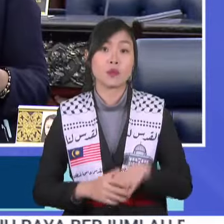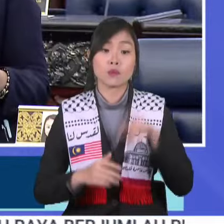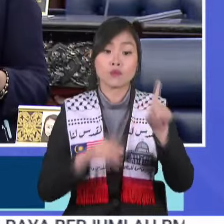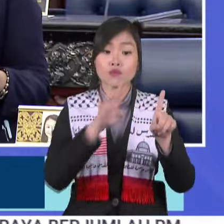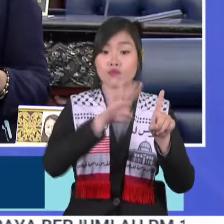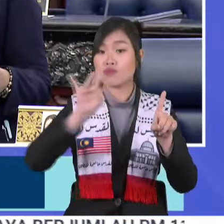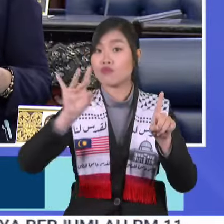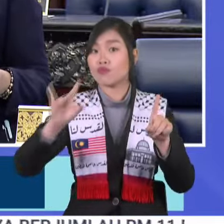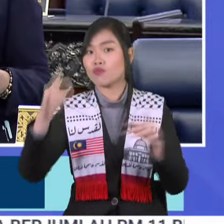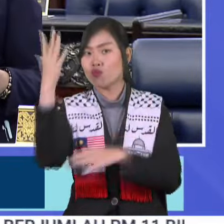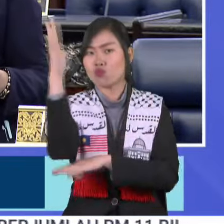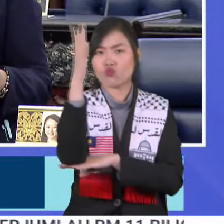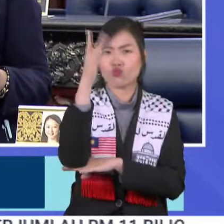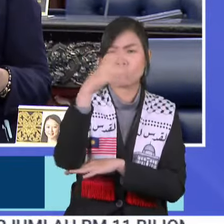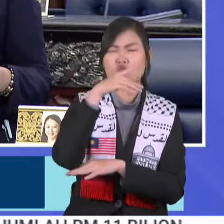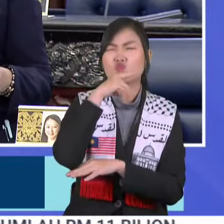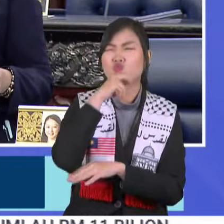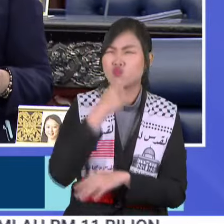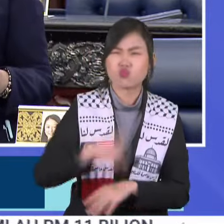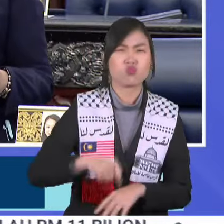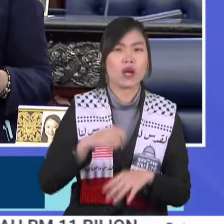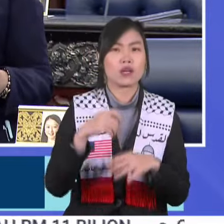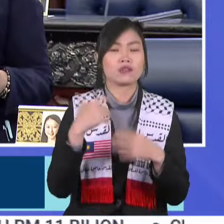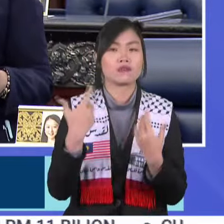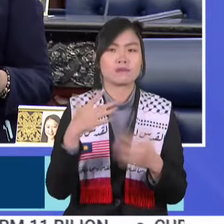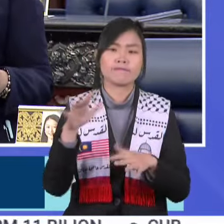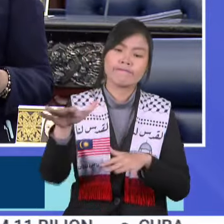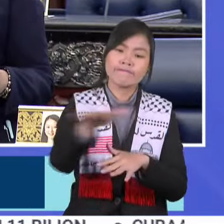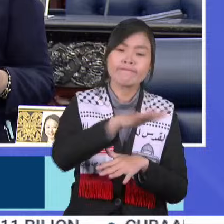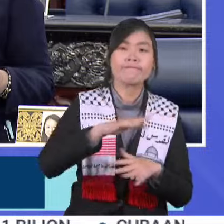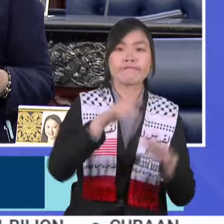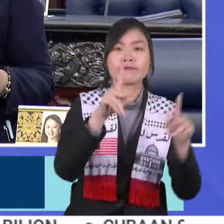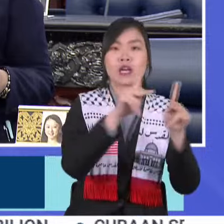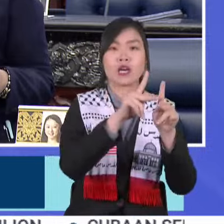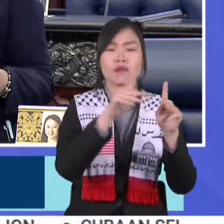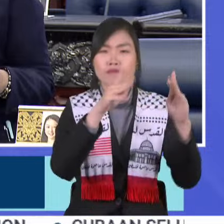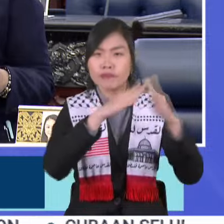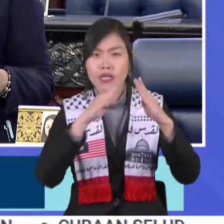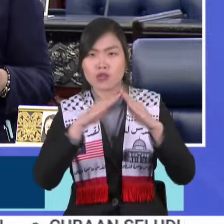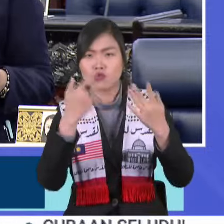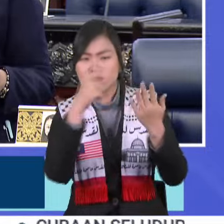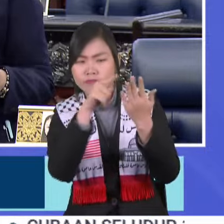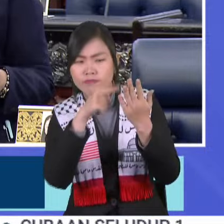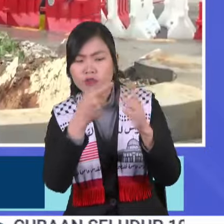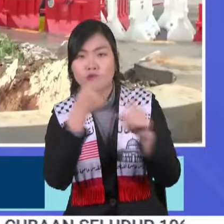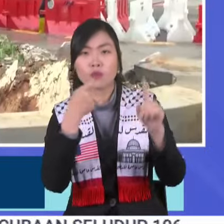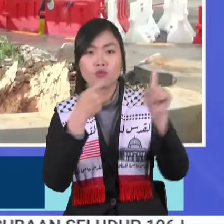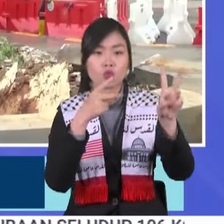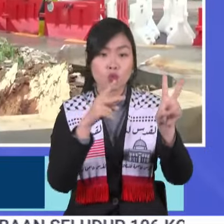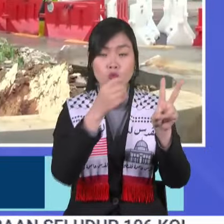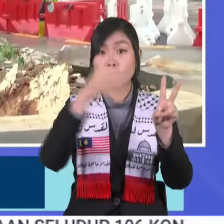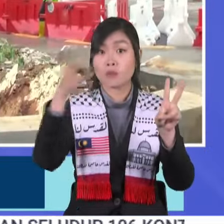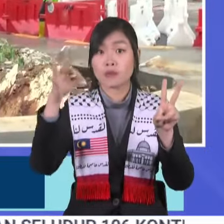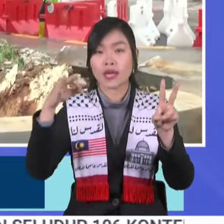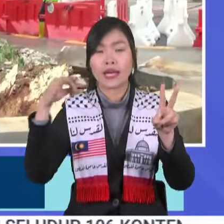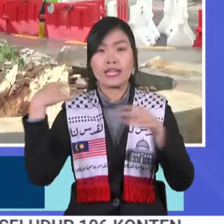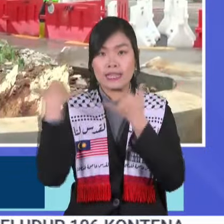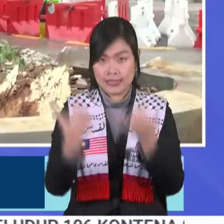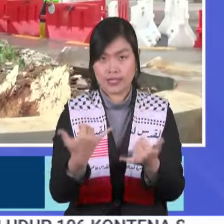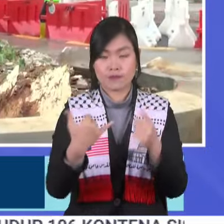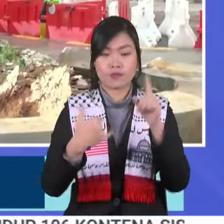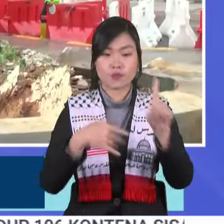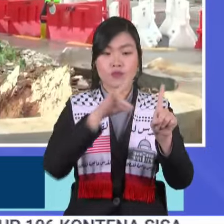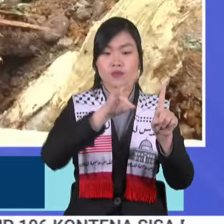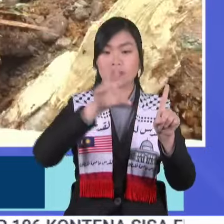Sementara itu, 1,488 pokok berusia sekitar ibu kota diperiksa sejak 2019 hingga kini.